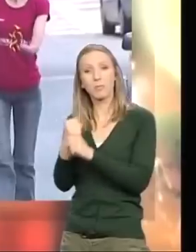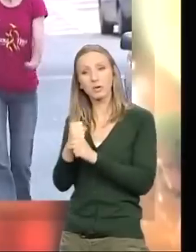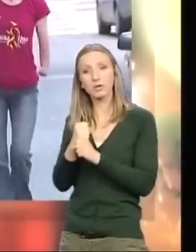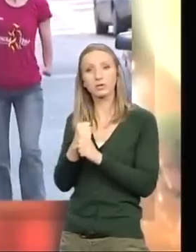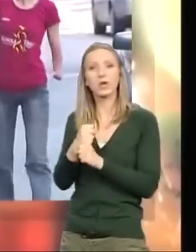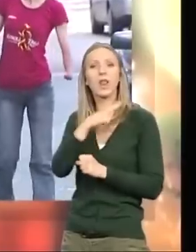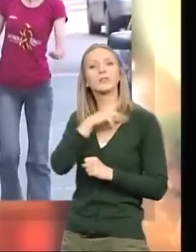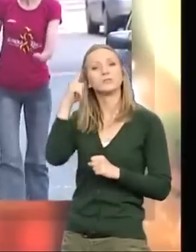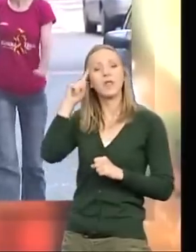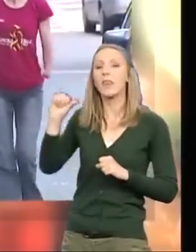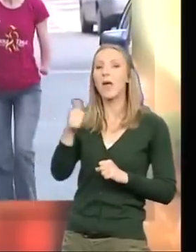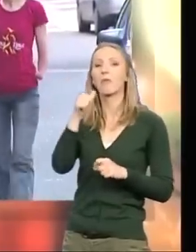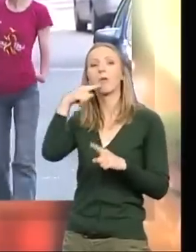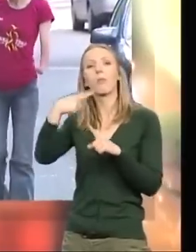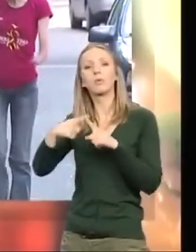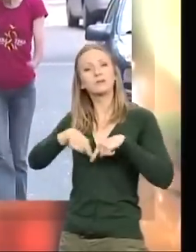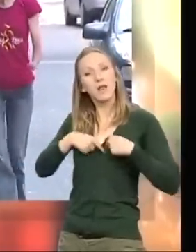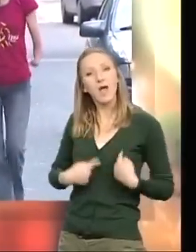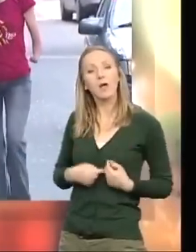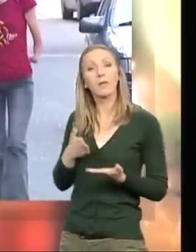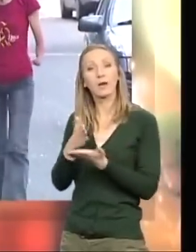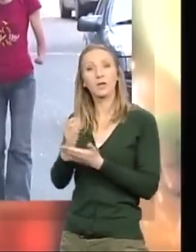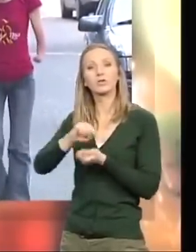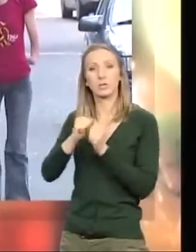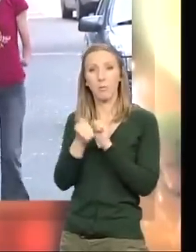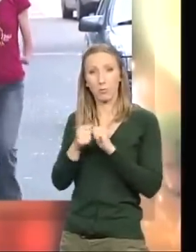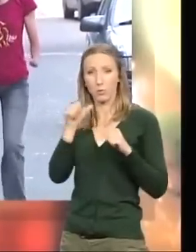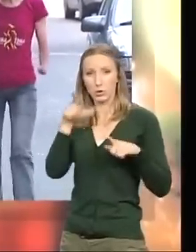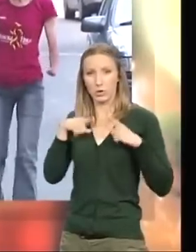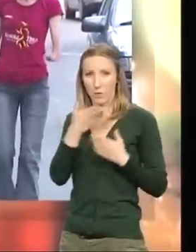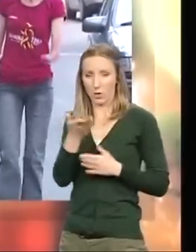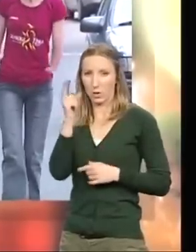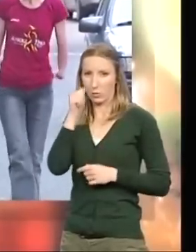najboljim, već i najhumanijim načinom za bolji život tih ljudi.